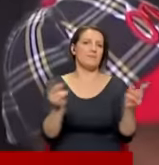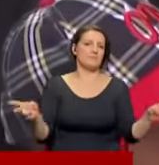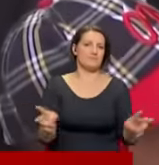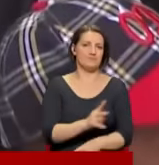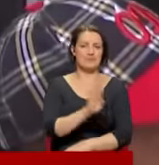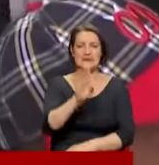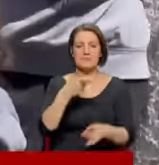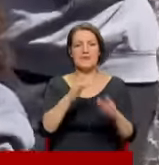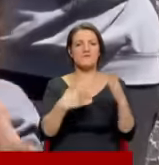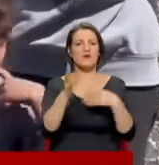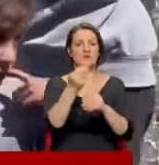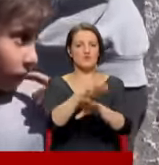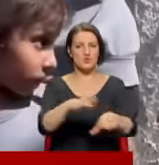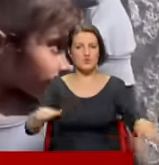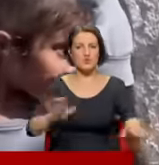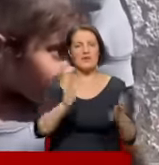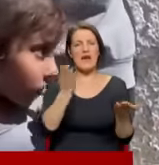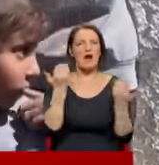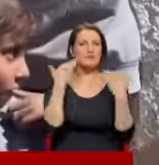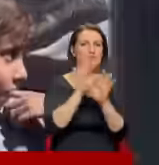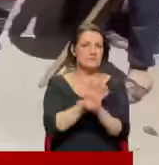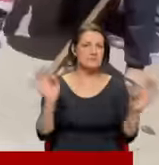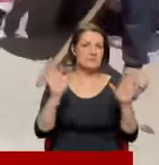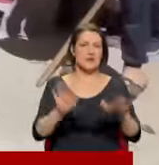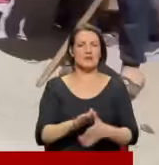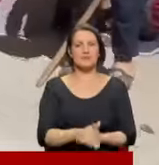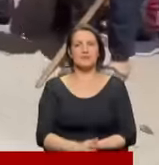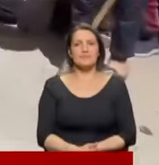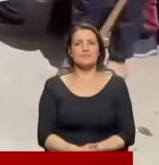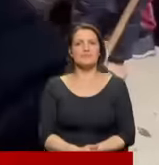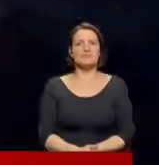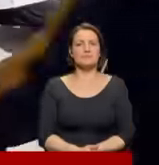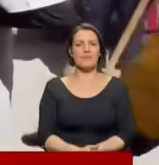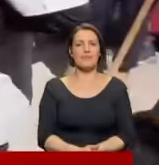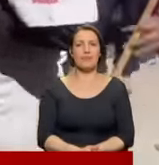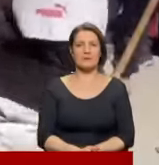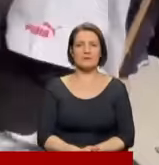kaybetti. 40.000'den fazla çocuk ya yetim ya öksüz kaldı.